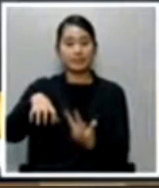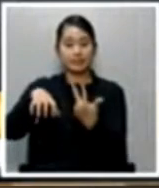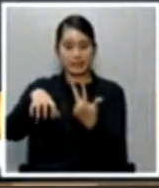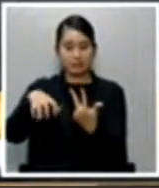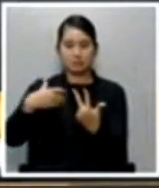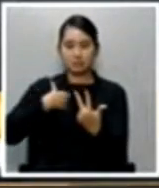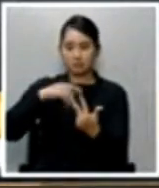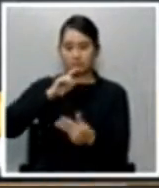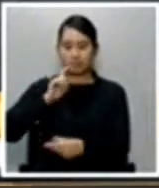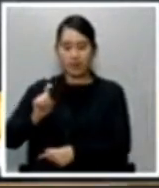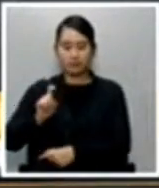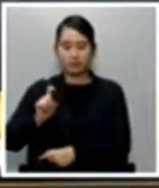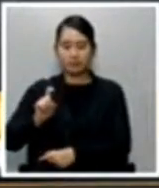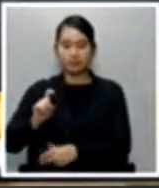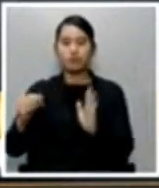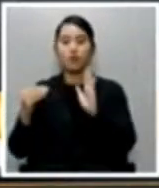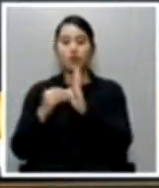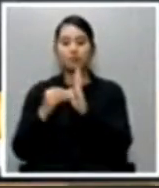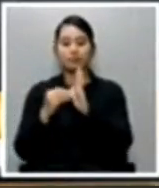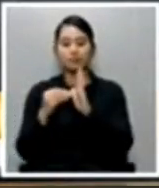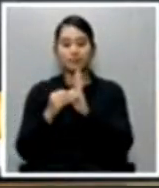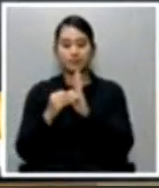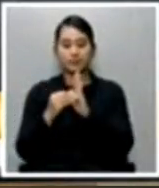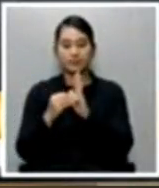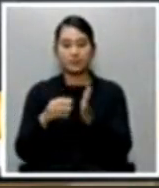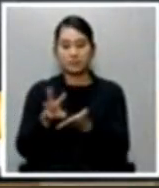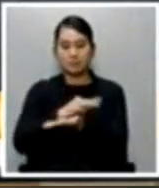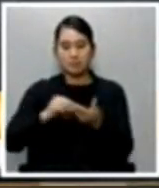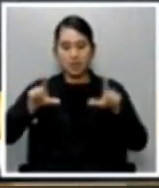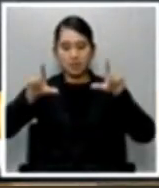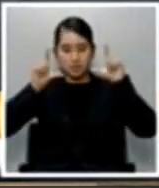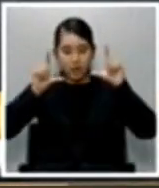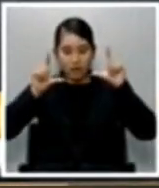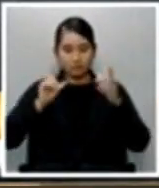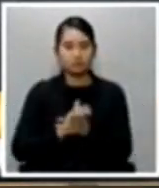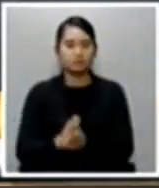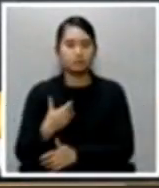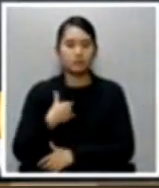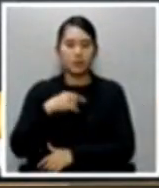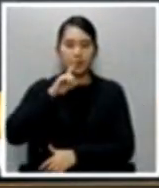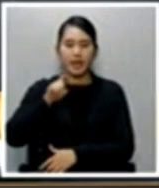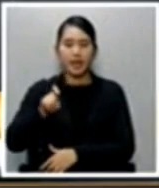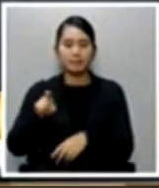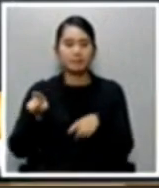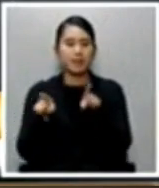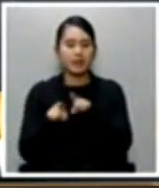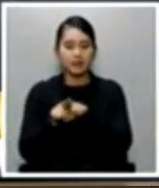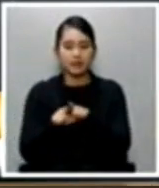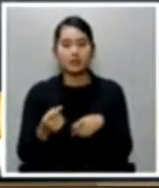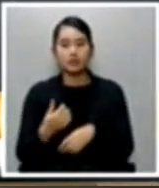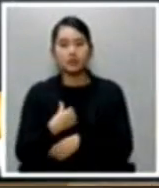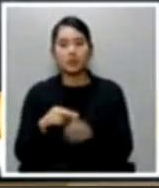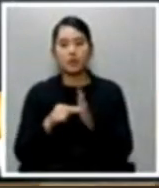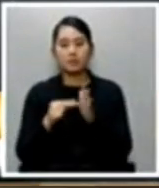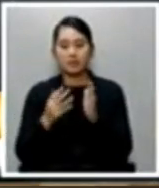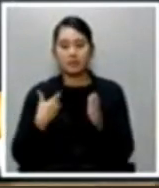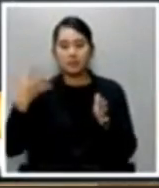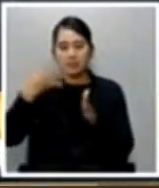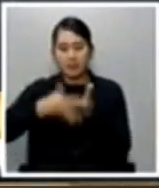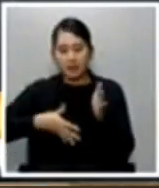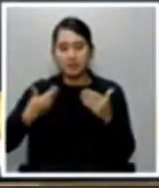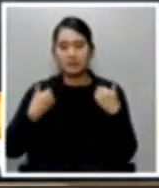ปอยู่ในกรุงเทพนี่เองนะครับเป็นมหาลัยที่มีชื่อเสียงก็ปรากฏว่ามีที่ยังติด